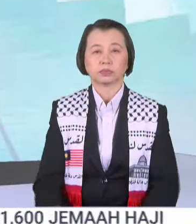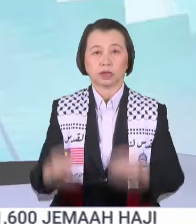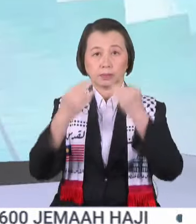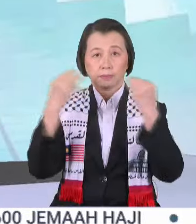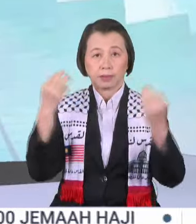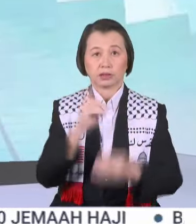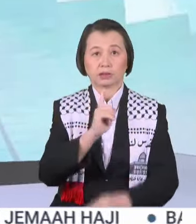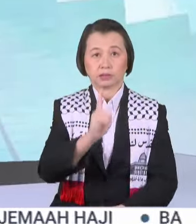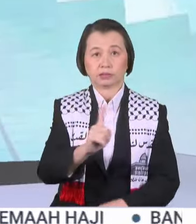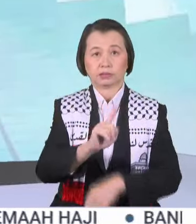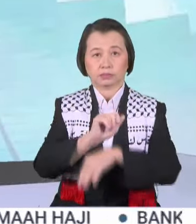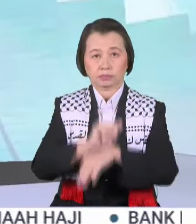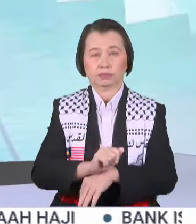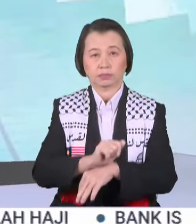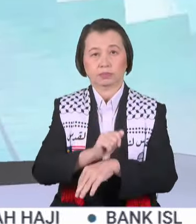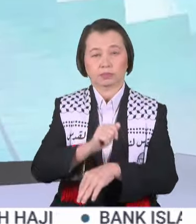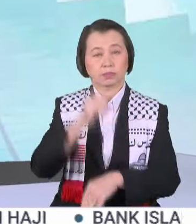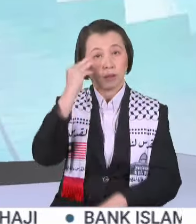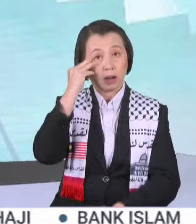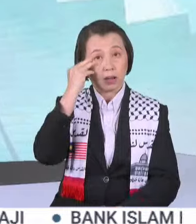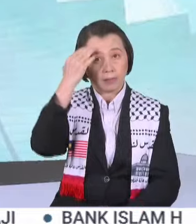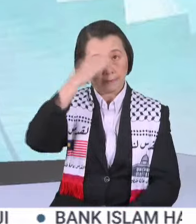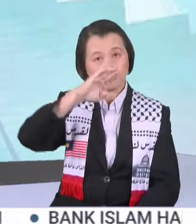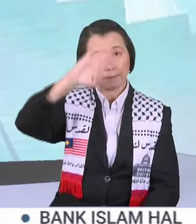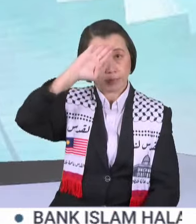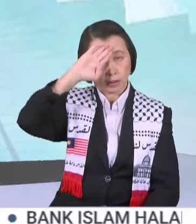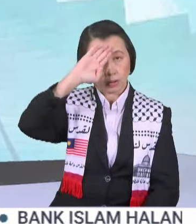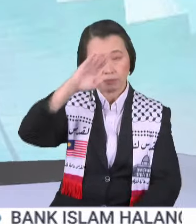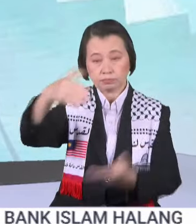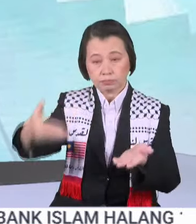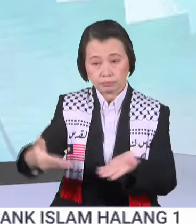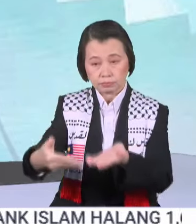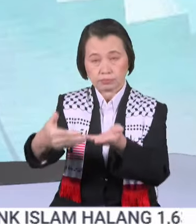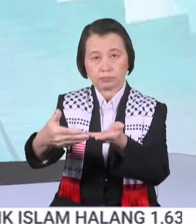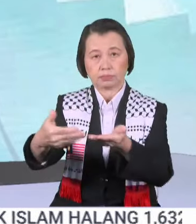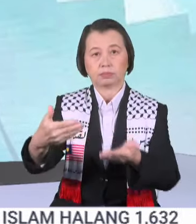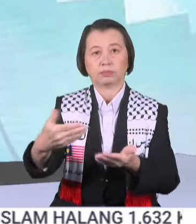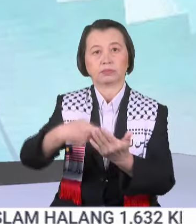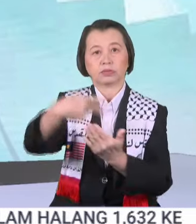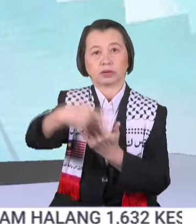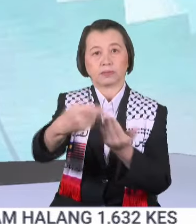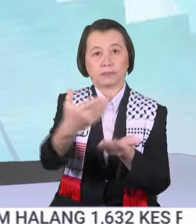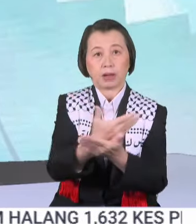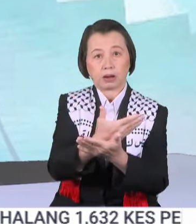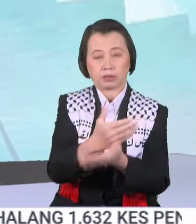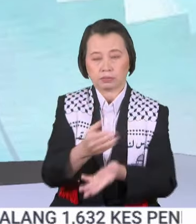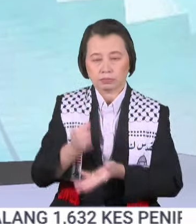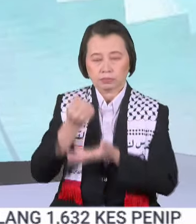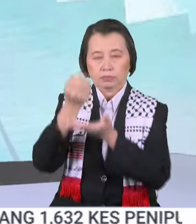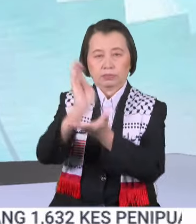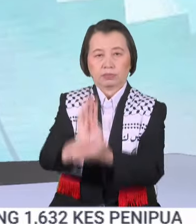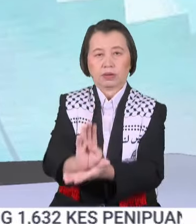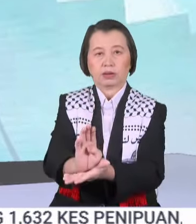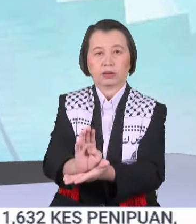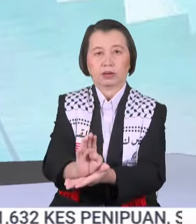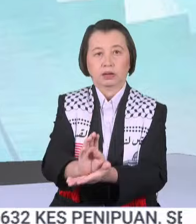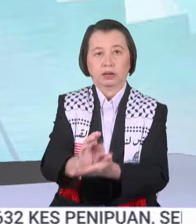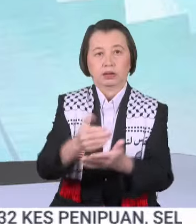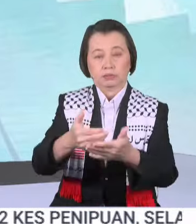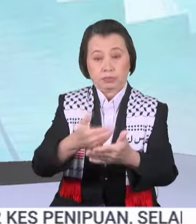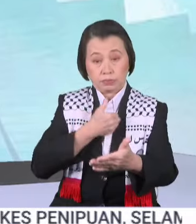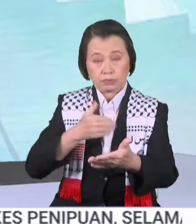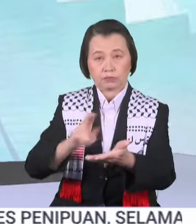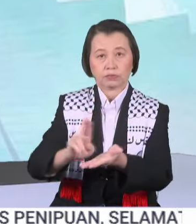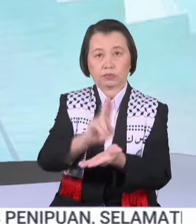Majlis Agama Islam dan Adat Istiadat Melayu Perlis MAIPS perkenal inisiatif baharu iaitu sumbangan bantuan